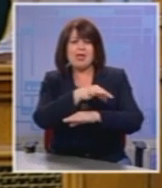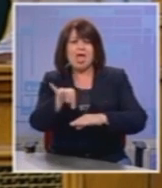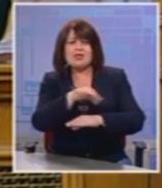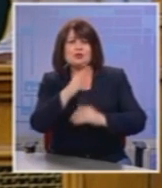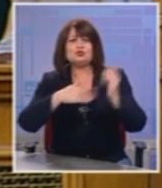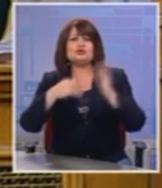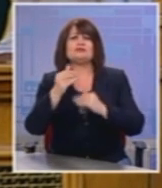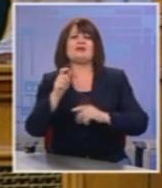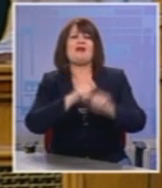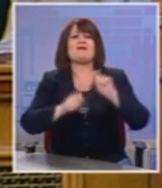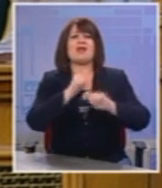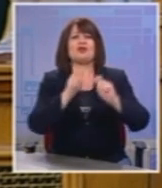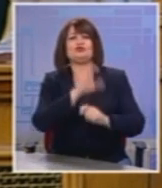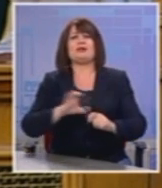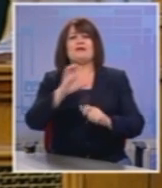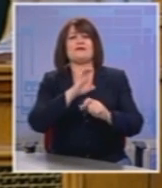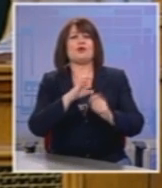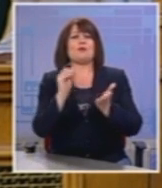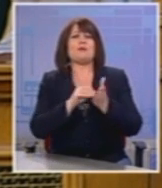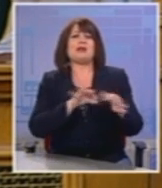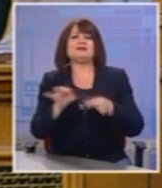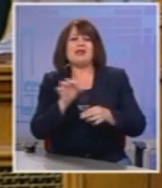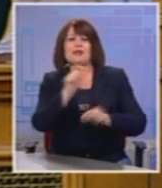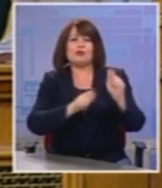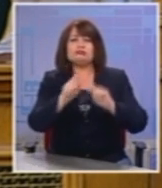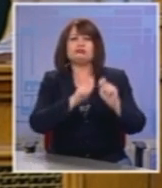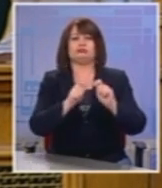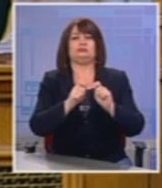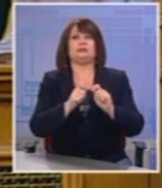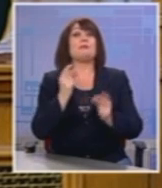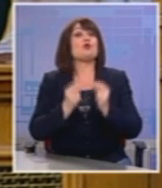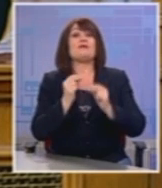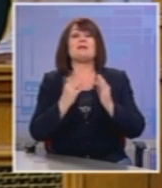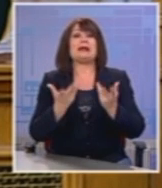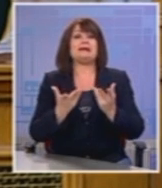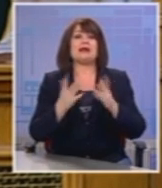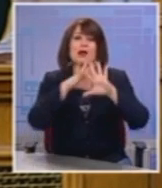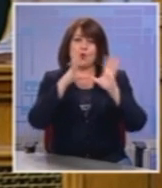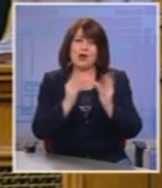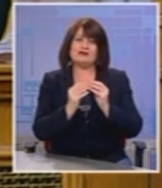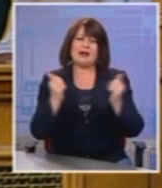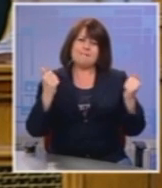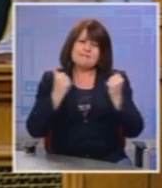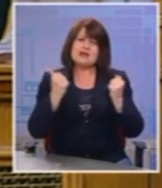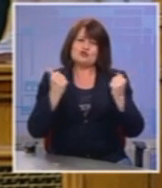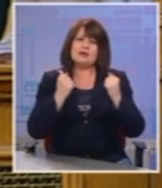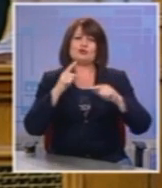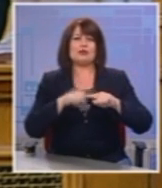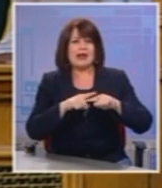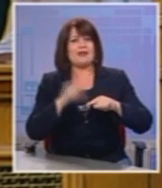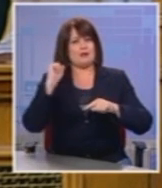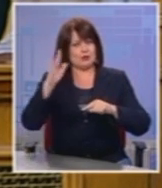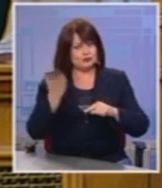χτίσουμε εκ νέου την ευρώπη το πρόβλημα είναι ότι όλες αυτές οι πιέσεις που ασκούνται στην